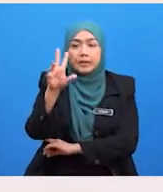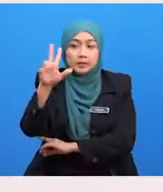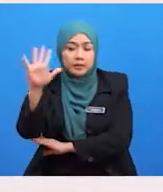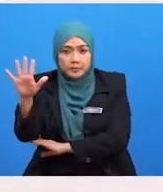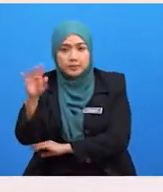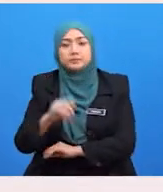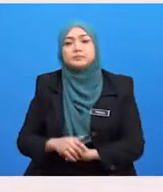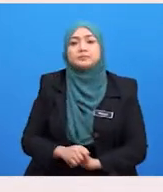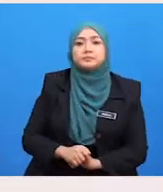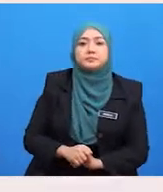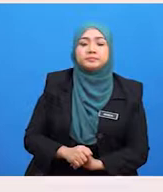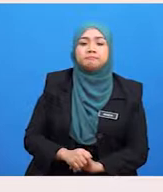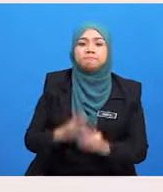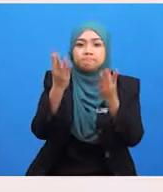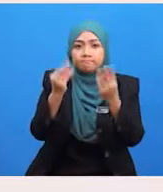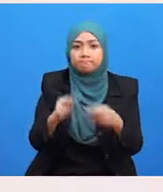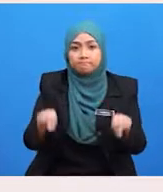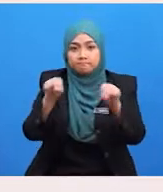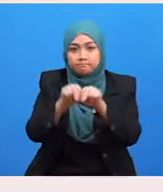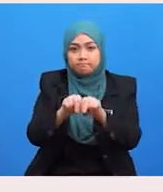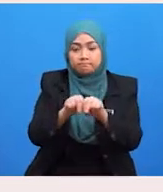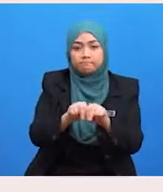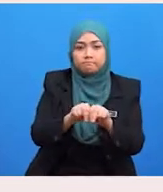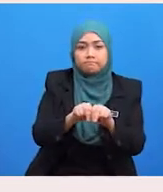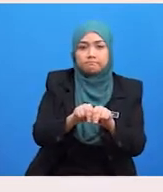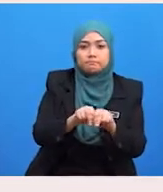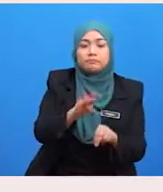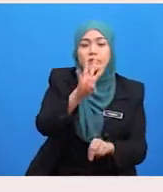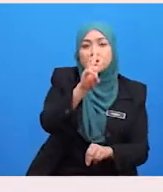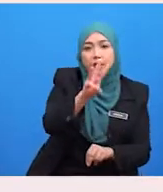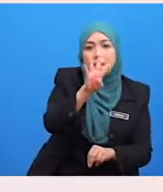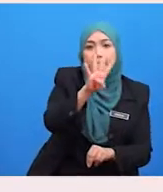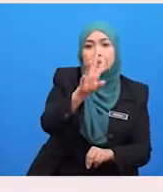RM6,435. Jadi, susut nilai kenderaan ialah